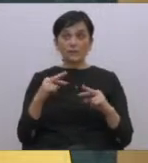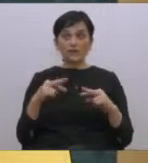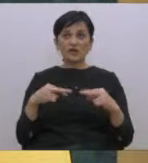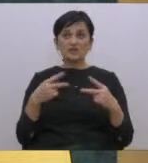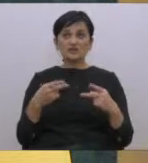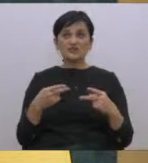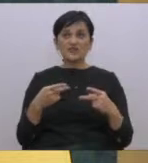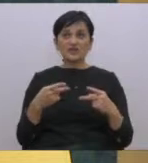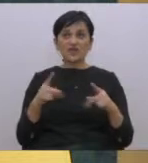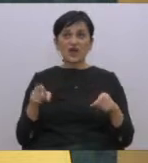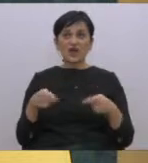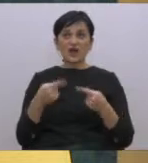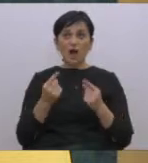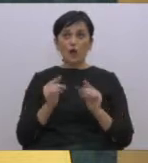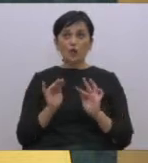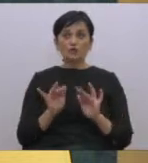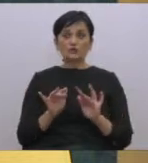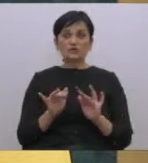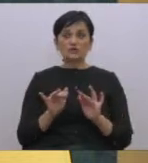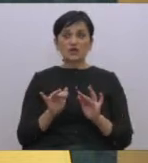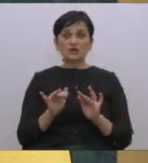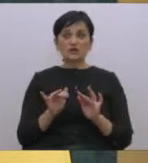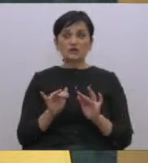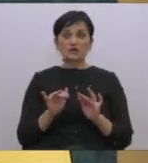ცვლილება განხორციელდა